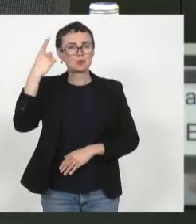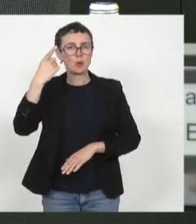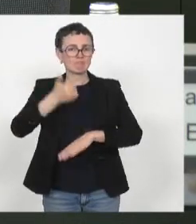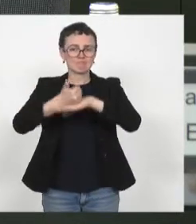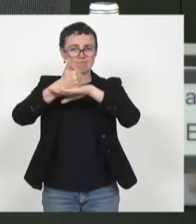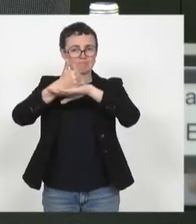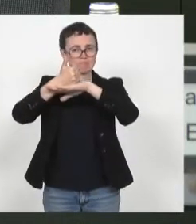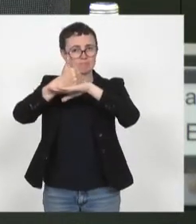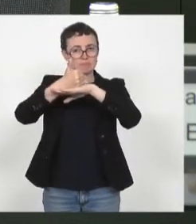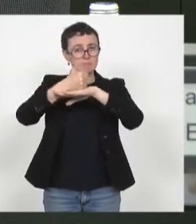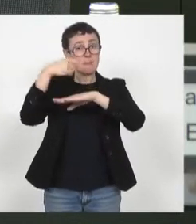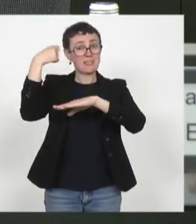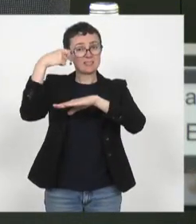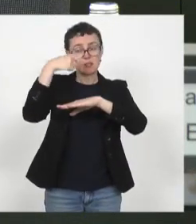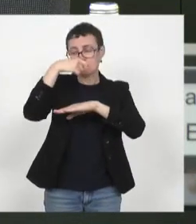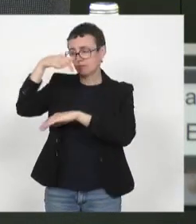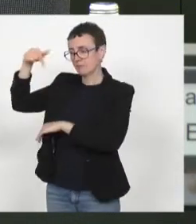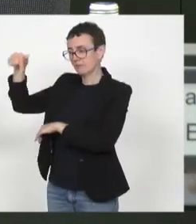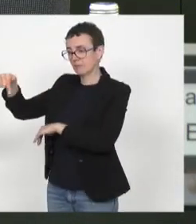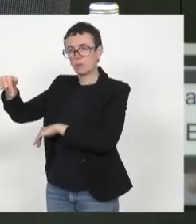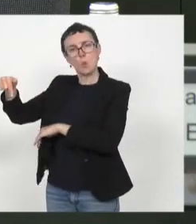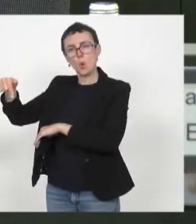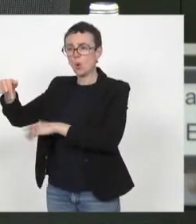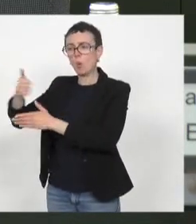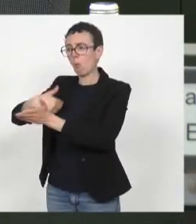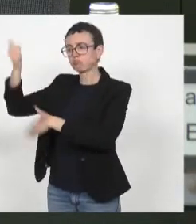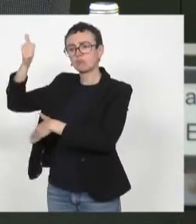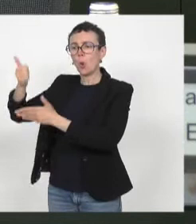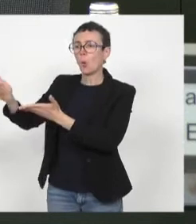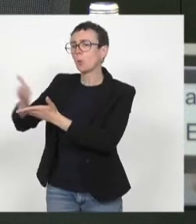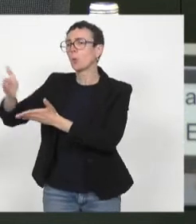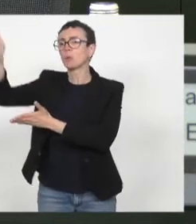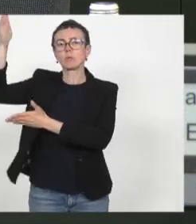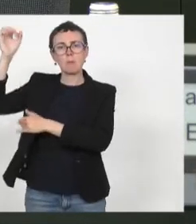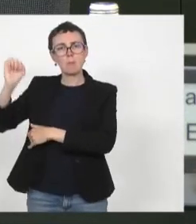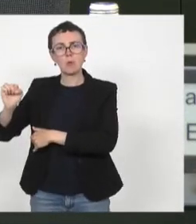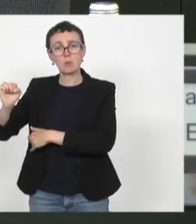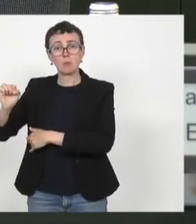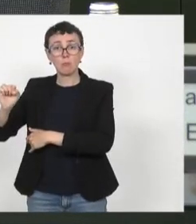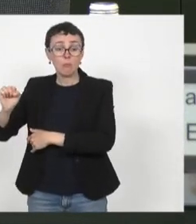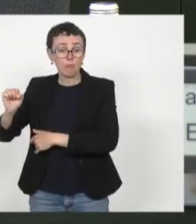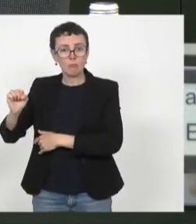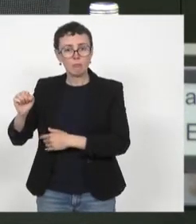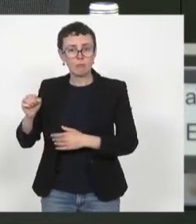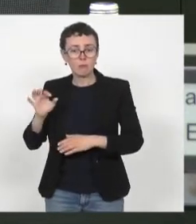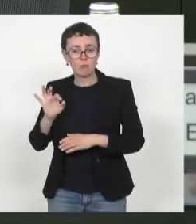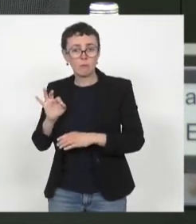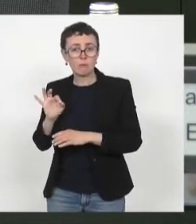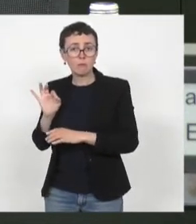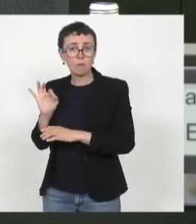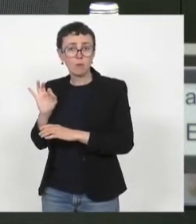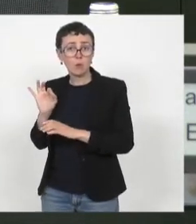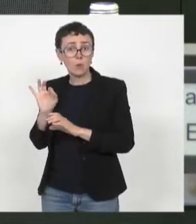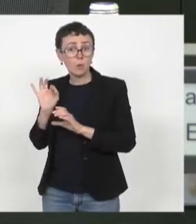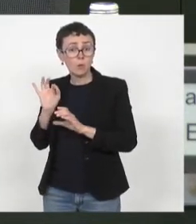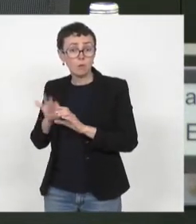passez-moi l'expression, ont les coudées franches pour dérouler leur politique. Partant de ce postulat, finalement, peu importe l'instance qui vote ou qui prend le texte, pourvu que celui-ci soit